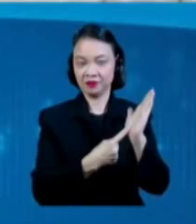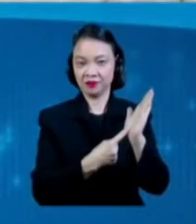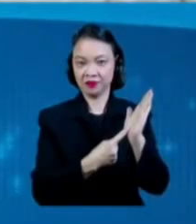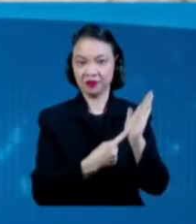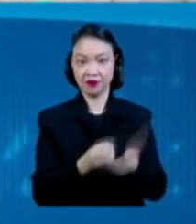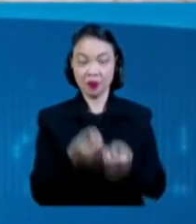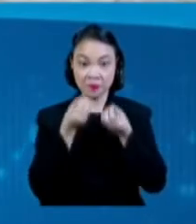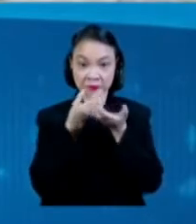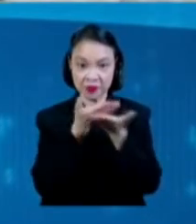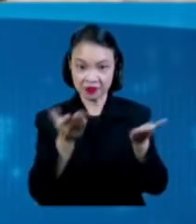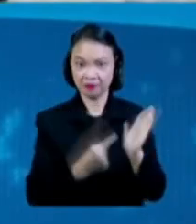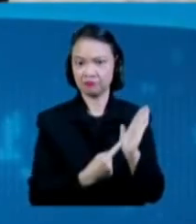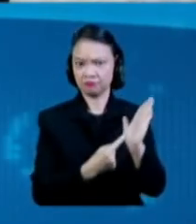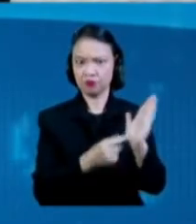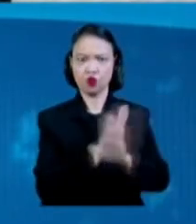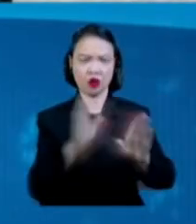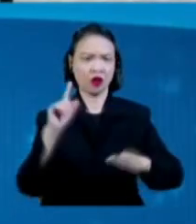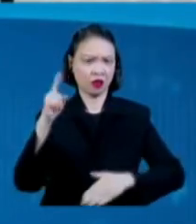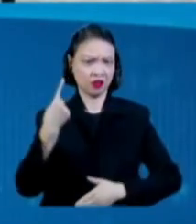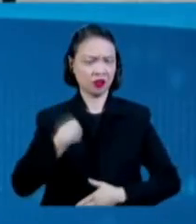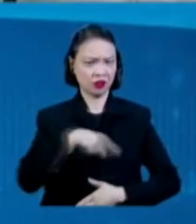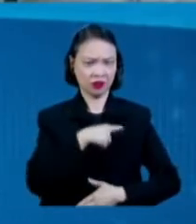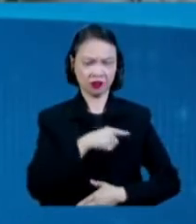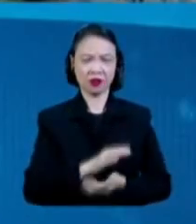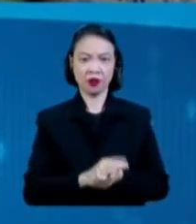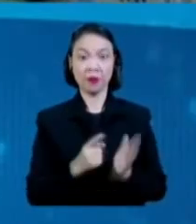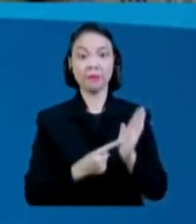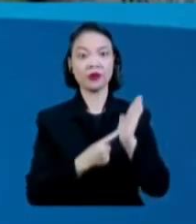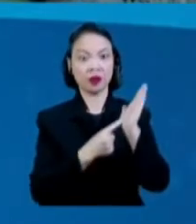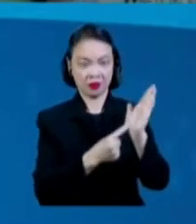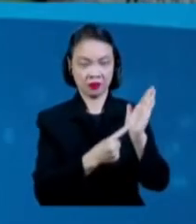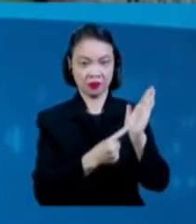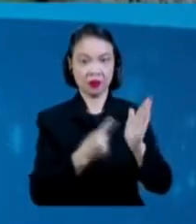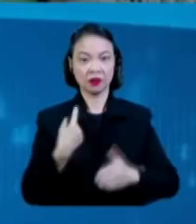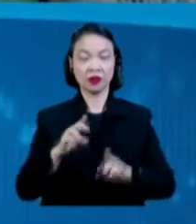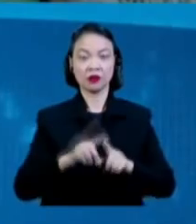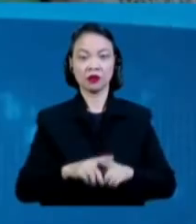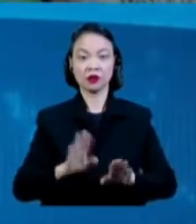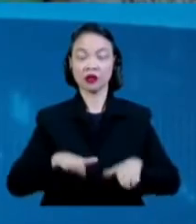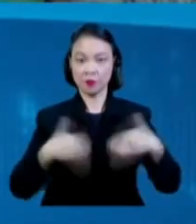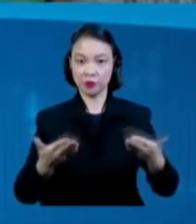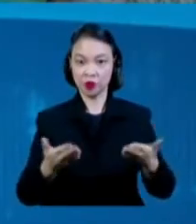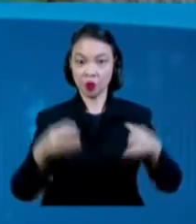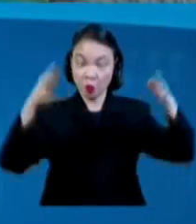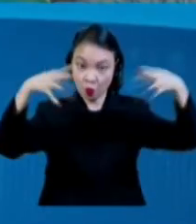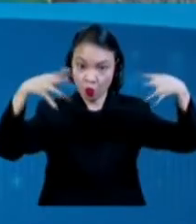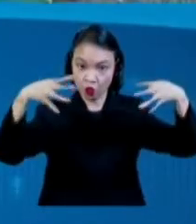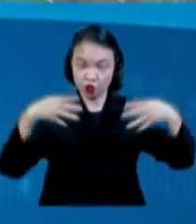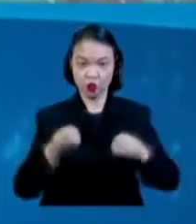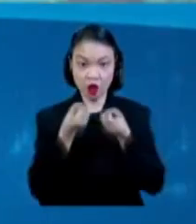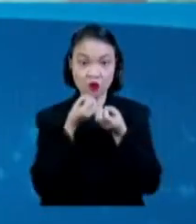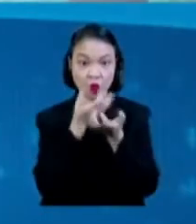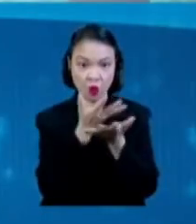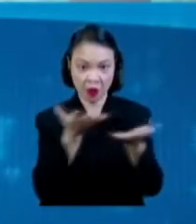kesan yang ingin kami tampilkan adalah tidak hanya cuman kita sekedar memperlihatkan, tapi juga mempromosikan dan juga memberikan